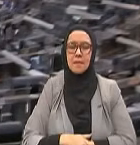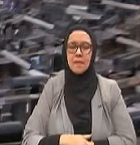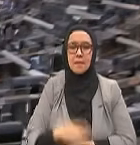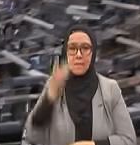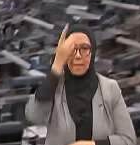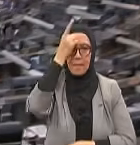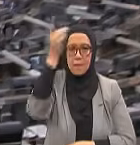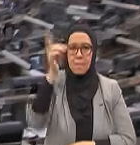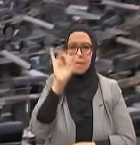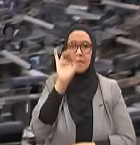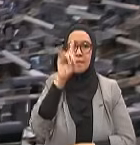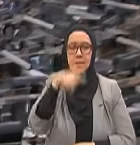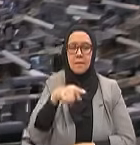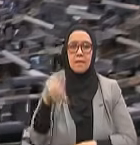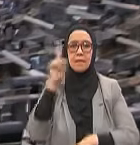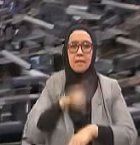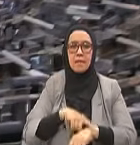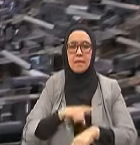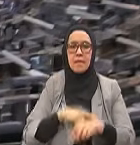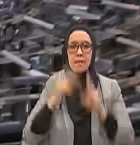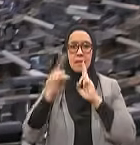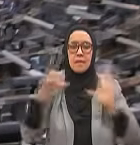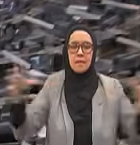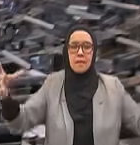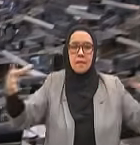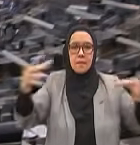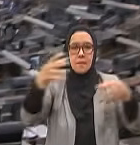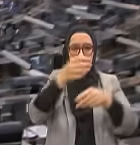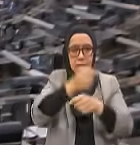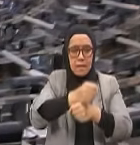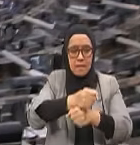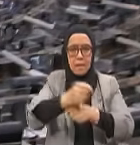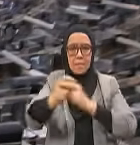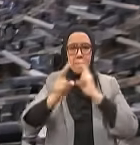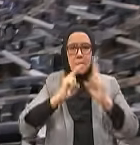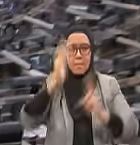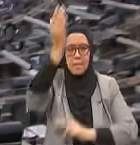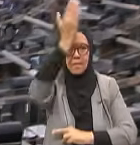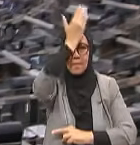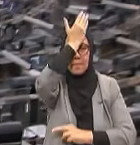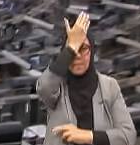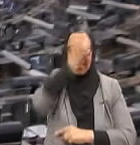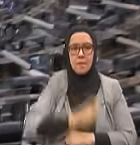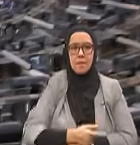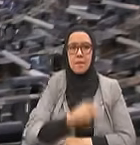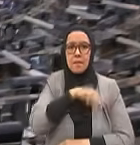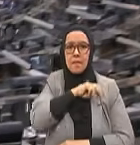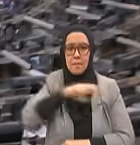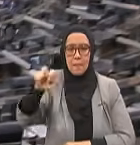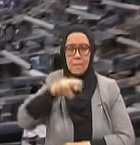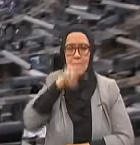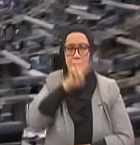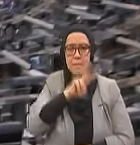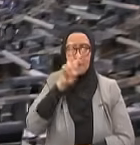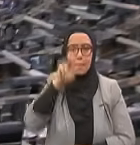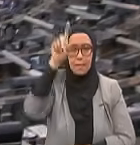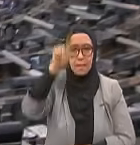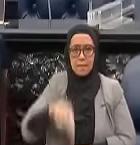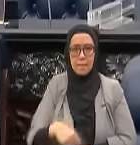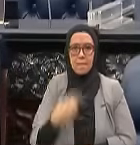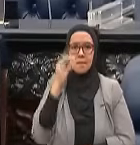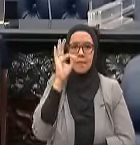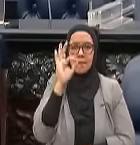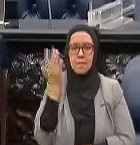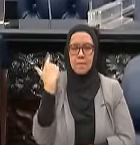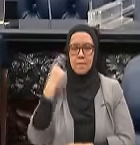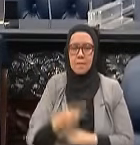cepet tua semasa ucapkan pegunungan kita diraja kebencian pengangkutan pada 22 September lalu pengecualian dasar Kabupaten